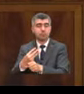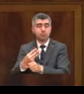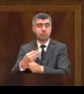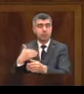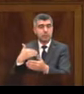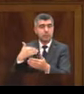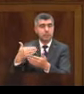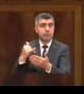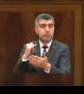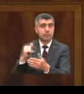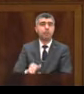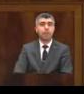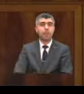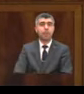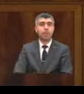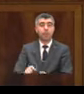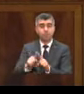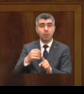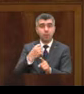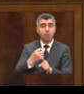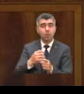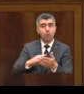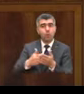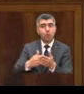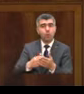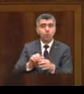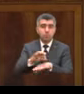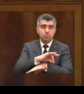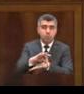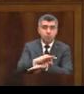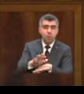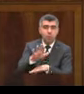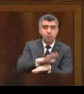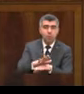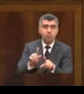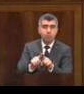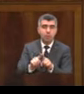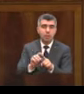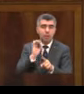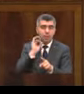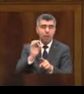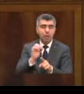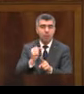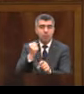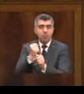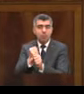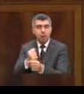3 سنوات لتكوين الموارد البشرية المؤهلة في مجال مناهضة العنف ضد النساء وتأهيل